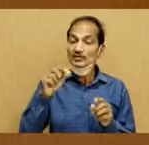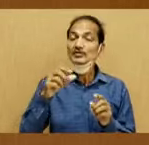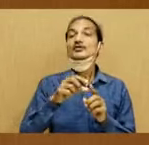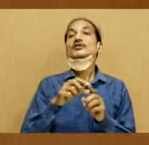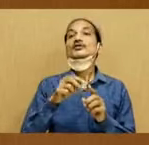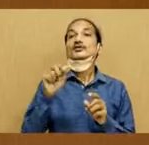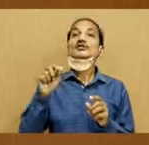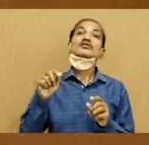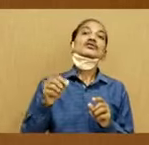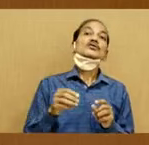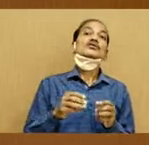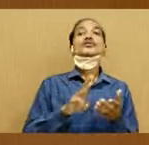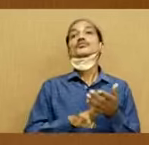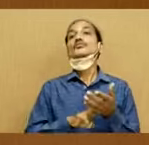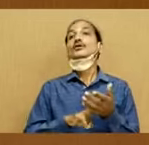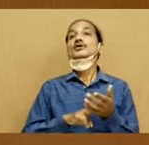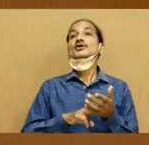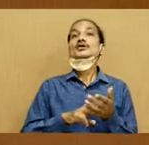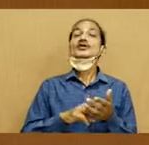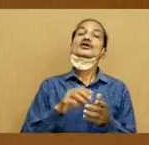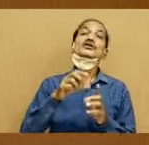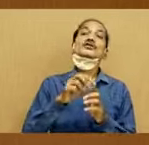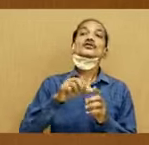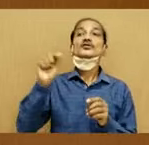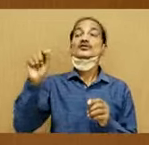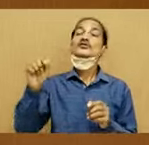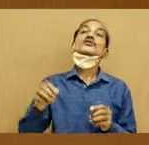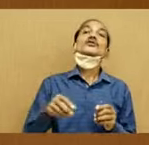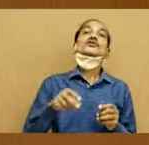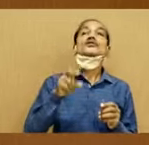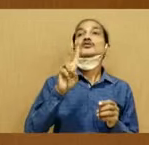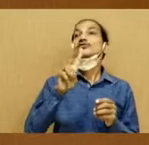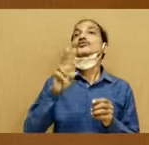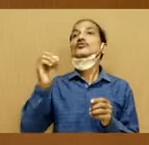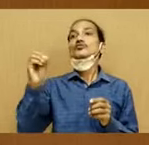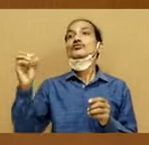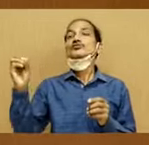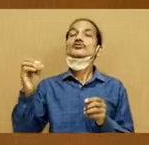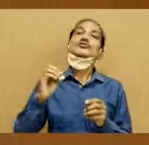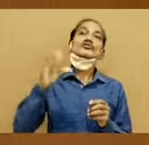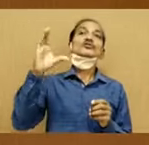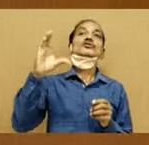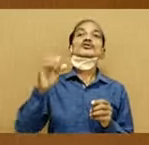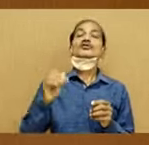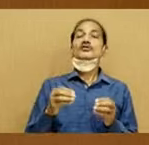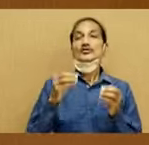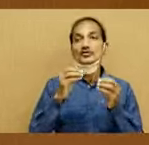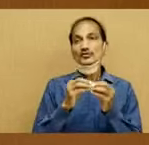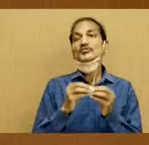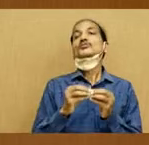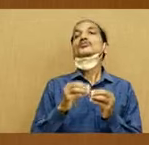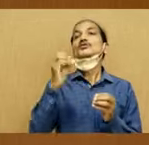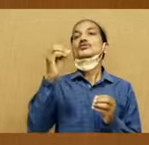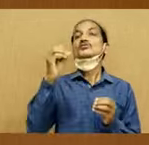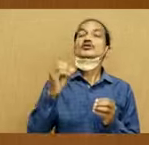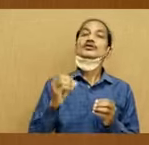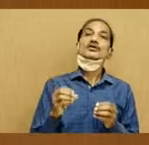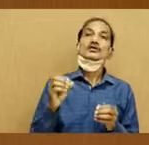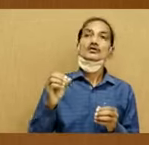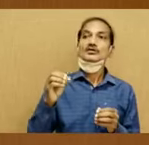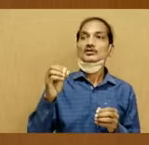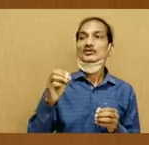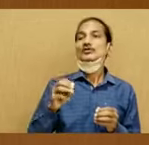ମାଲକାନଗିରିରେ 200ରୁ ଅଧିକ ଟେଷ୍ଟ, କଳାହାଣ୍ଡିରେ 200ରୁ ଅଧିକ, ବଲାଙ୍ଗୀର 300ରୁ ଅଧିକ। ଆମର ଟେଷ୍ଟିଂ